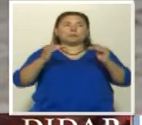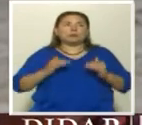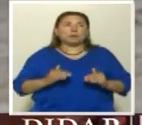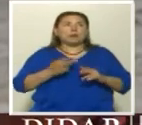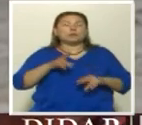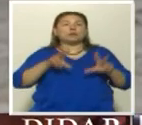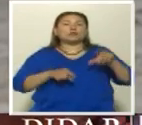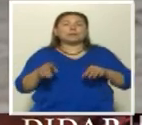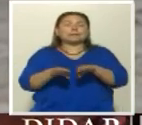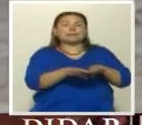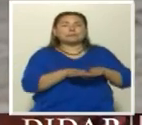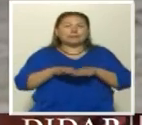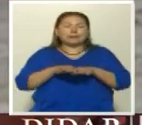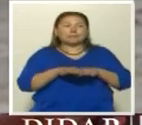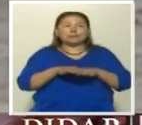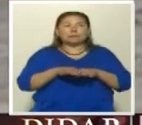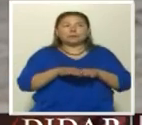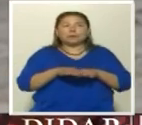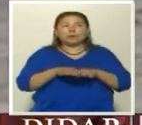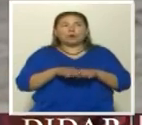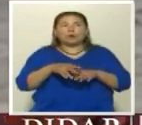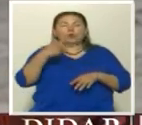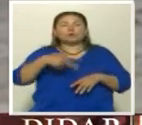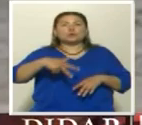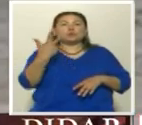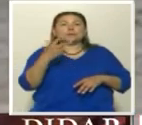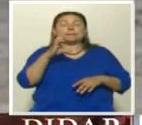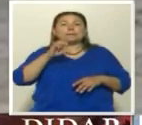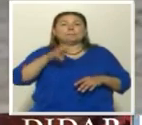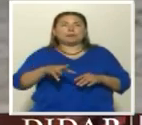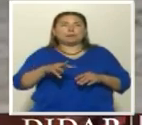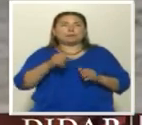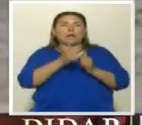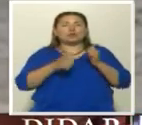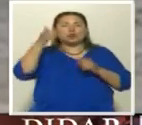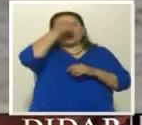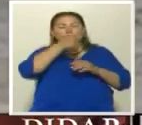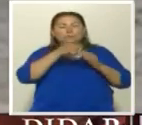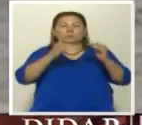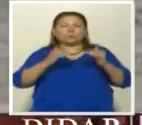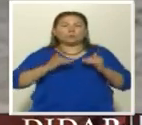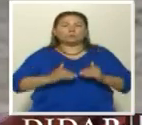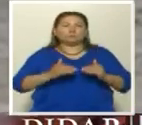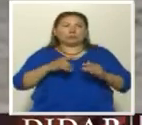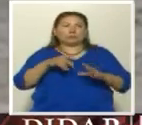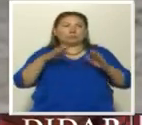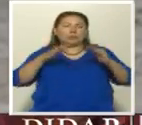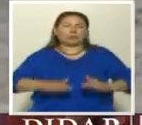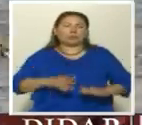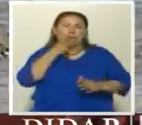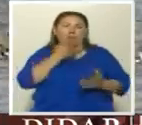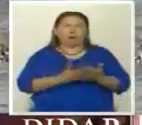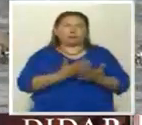бұл дегеніміз, салыстыра кететін болсақ, 33 сантиметрге дейінгі бір жылдық есеп бойынша 33 сантиметрге төмендегенін